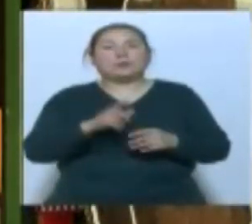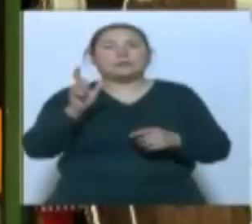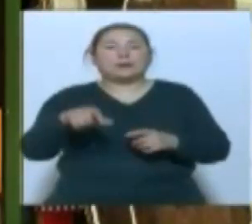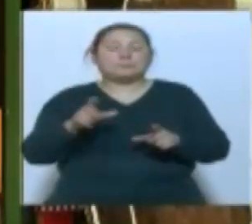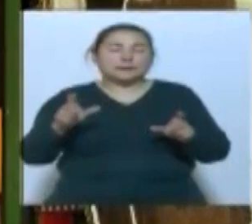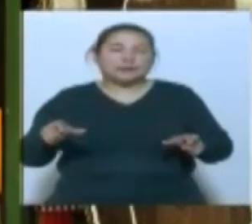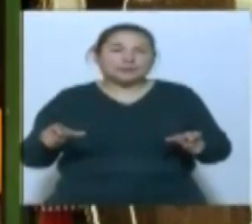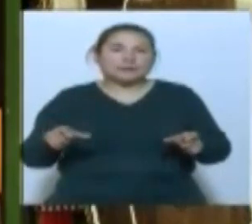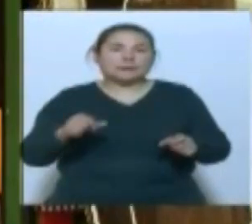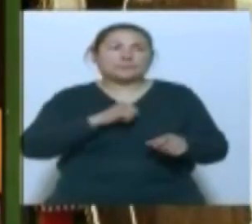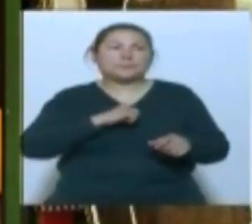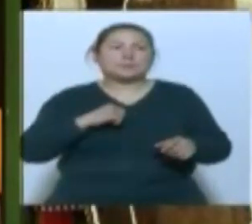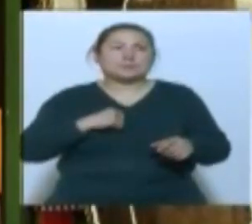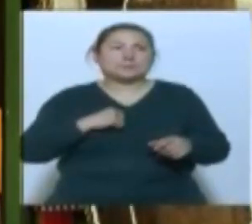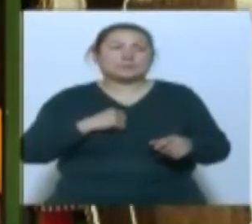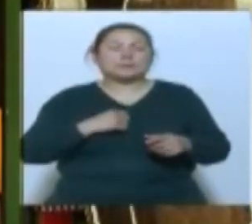адамның өзгереді.